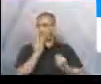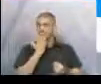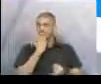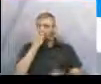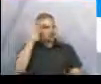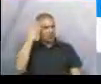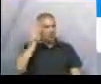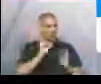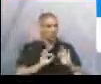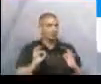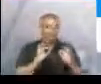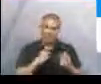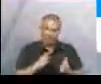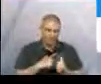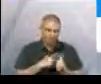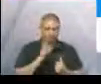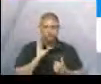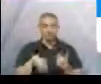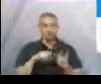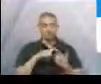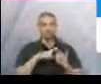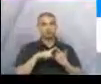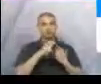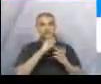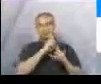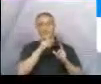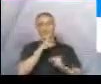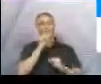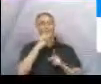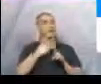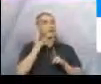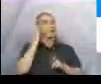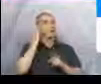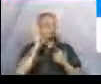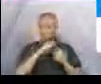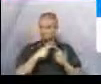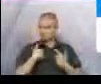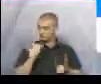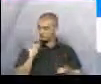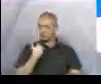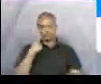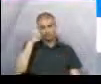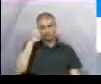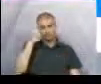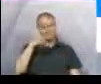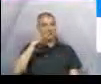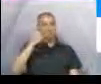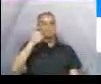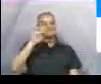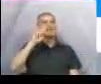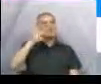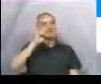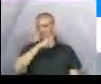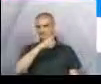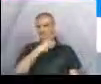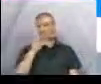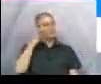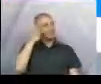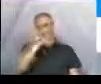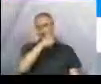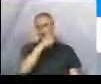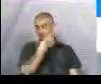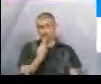לא מכירים אותו. יש פה שער שעוסק בנשים. אני כל הזמן חושב על מרים הנביאה, שהיא במידה